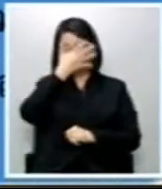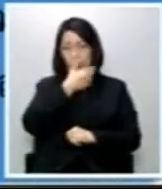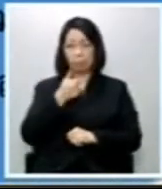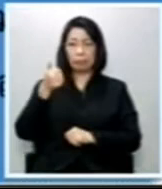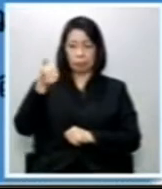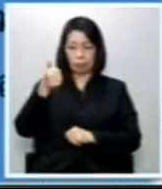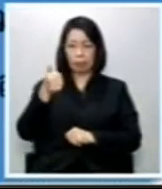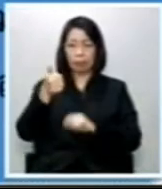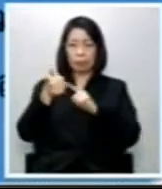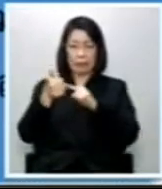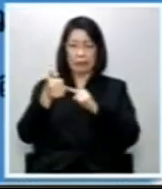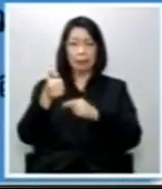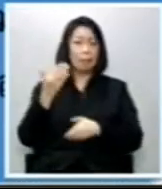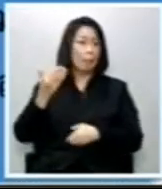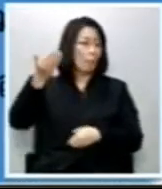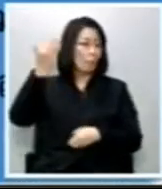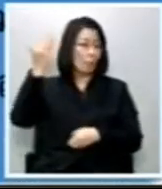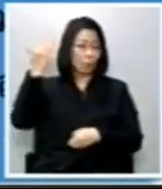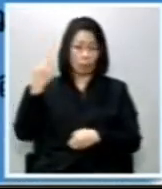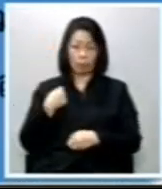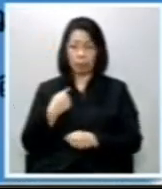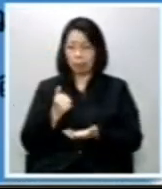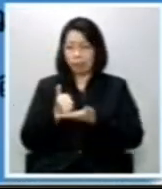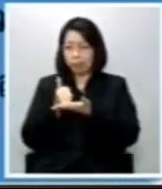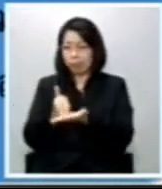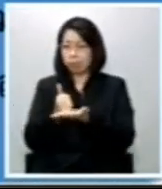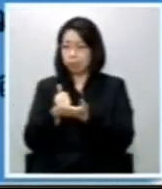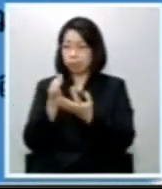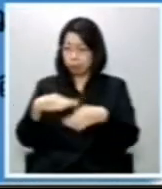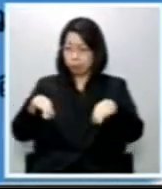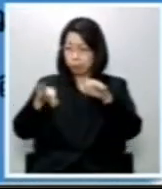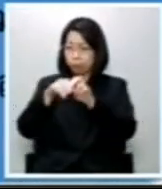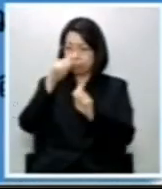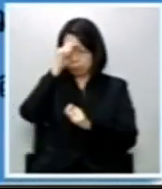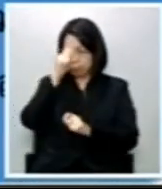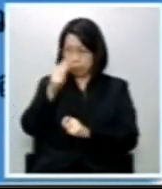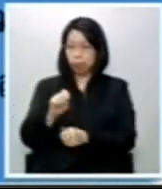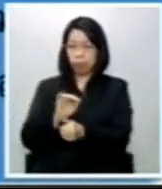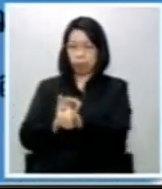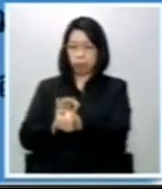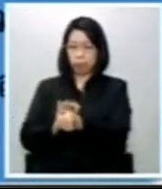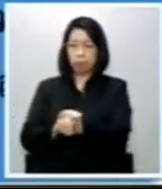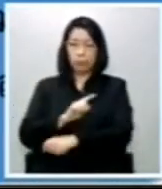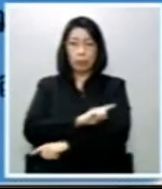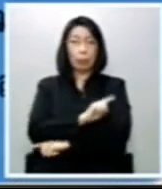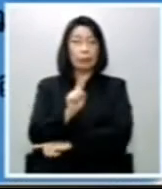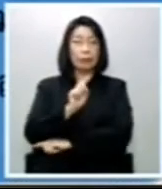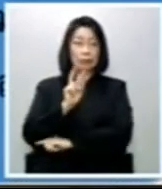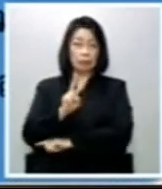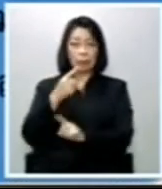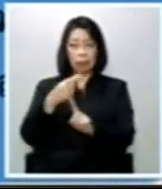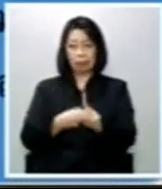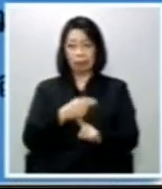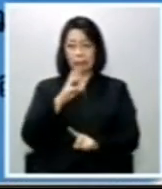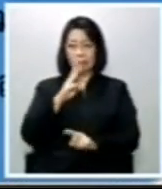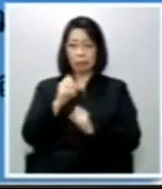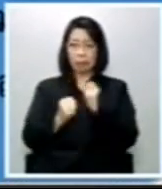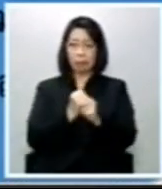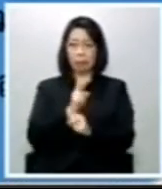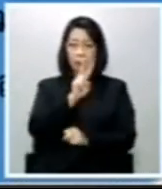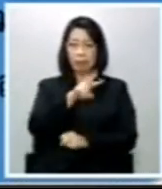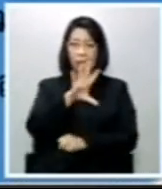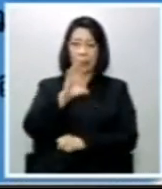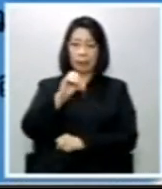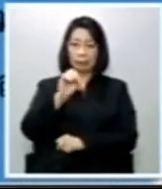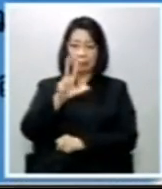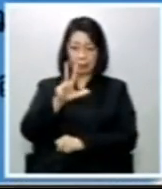วะได้เห็นประโยชน์เห็นความสำคัญของงานนี้เมื่อวันที่2มิถุนายน2553